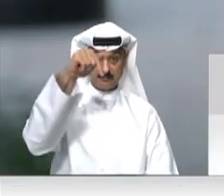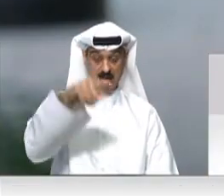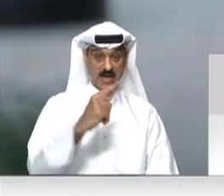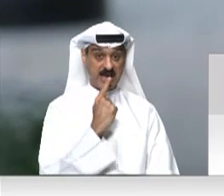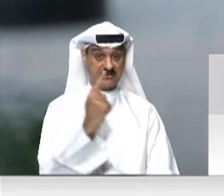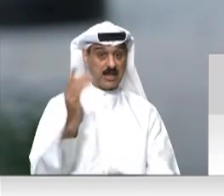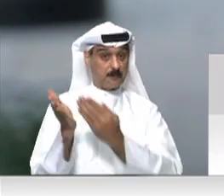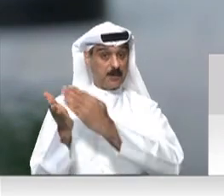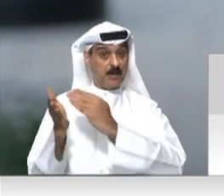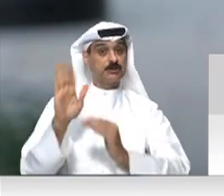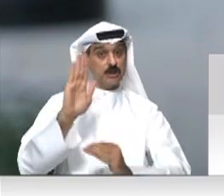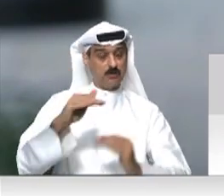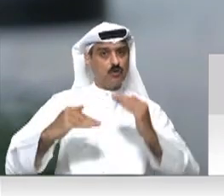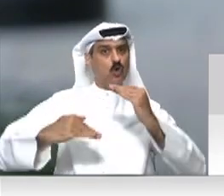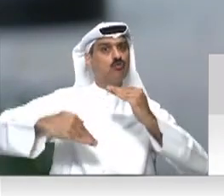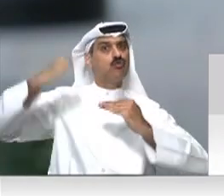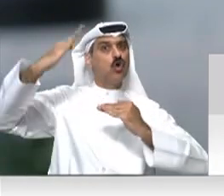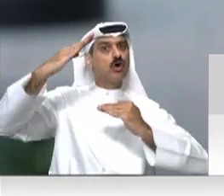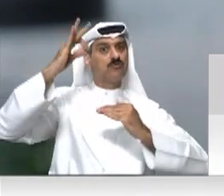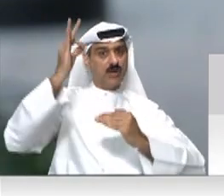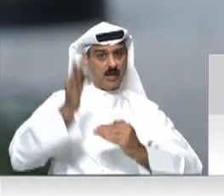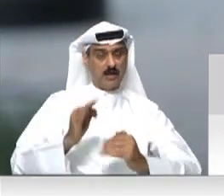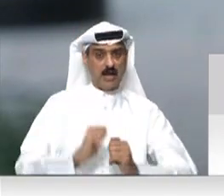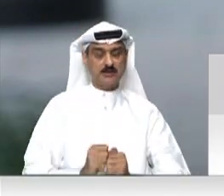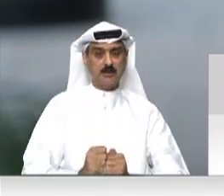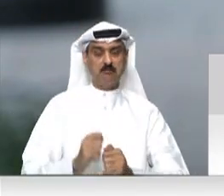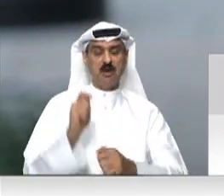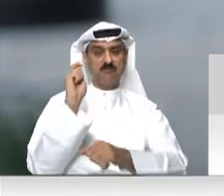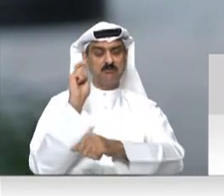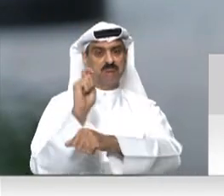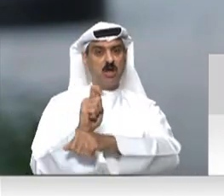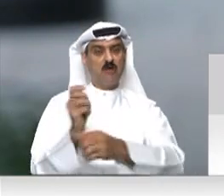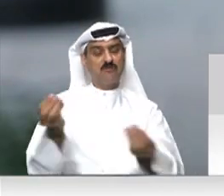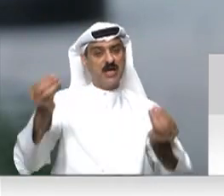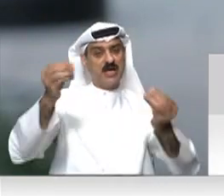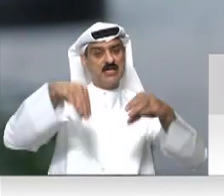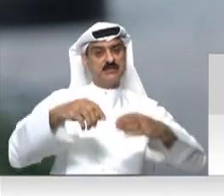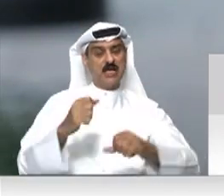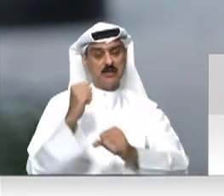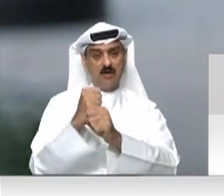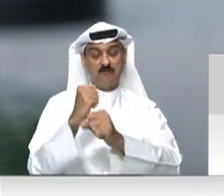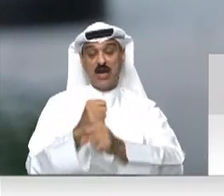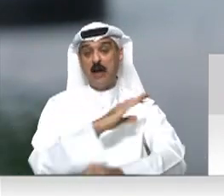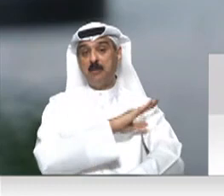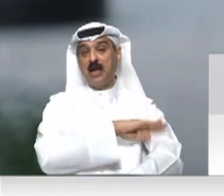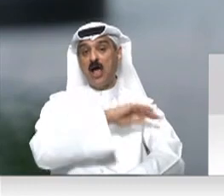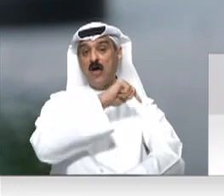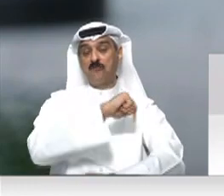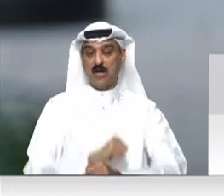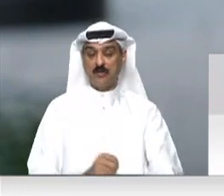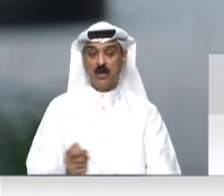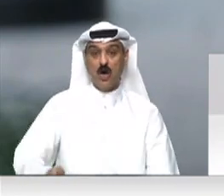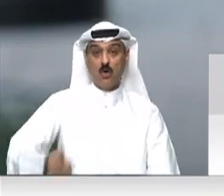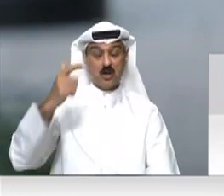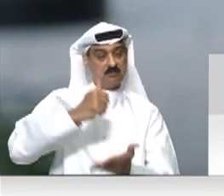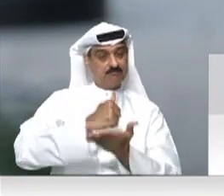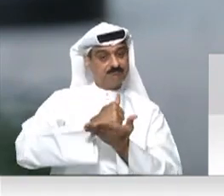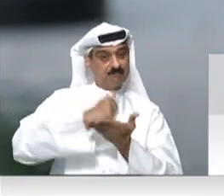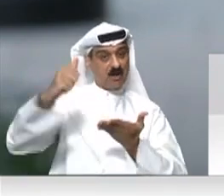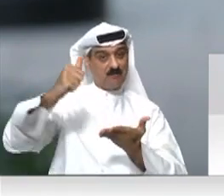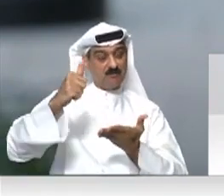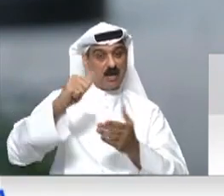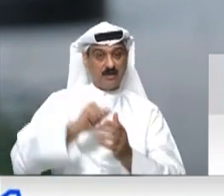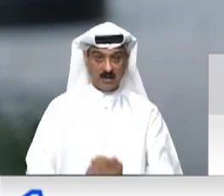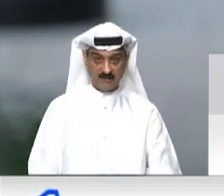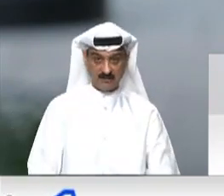الاقتصادي لا يزال مرتفعا ويصحبه الانفاق الاستهلاكي القوي وسوق عمل مرن وتضخم اساسي ثابت من